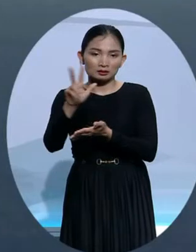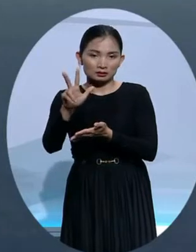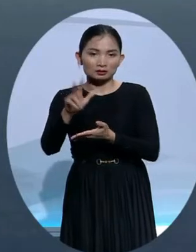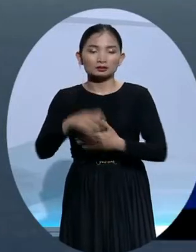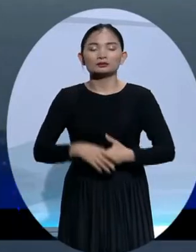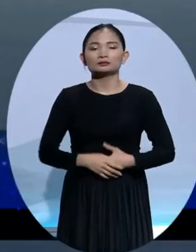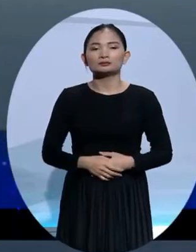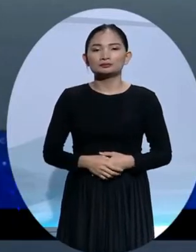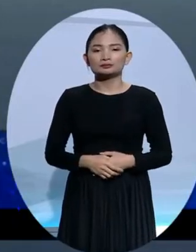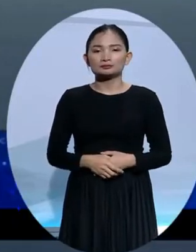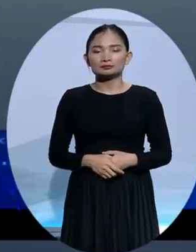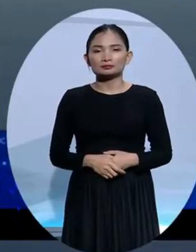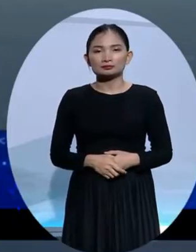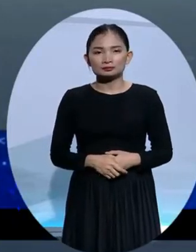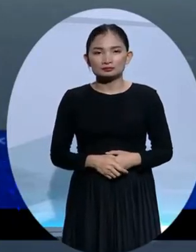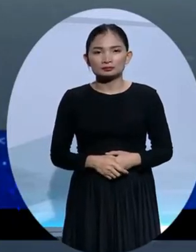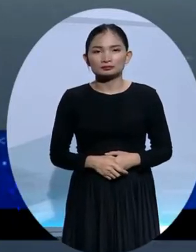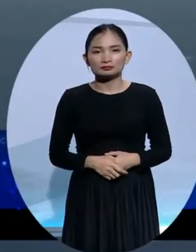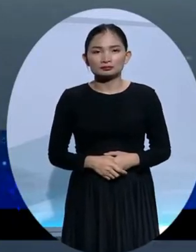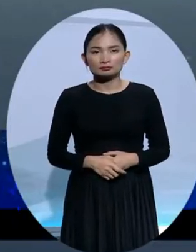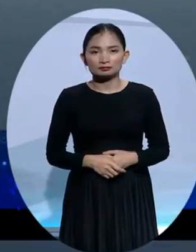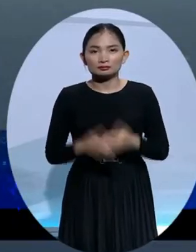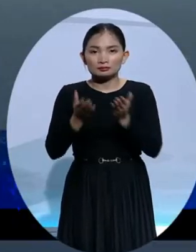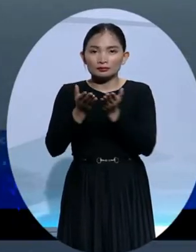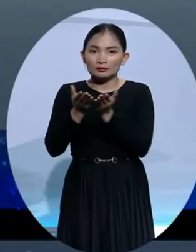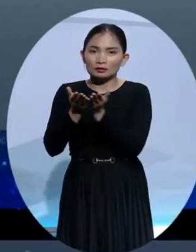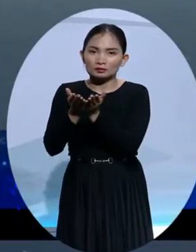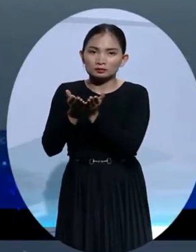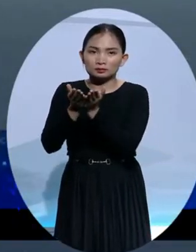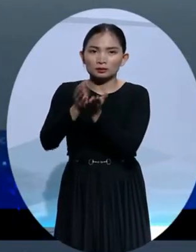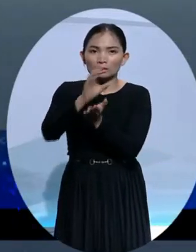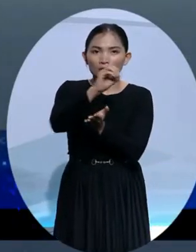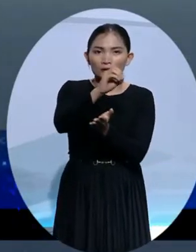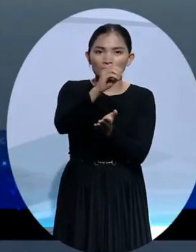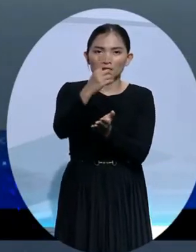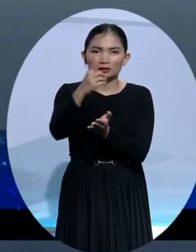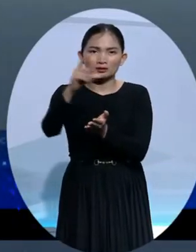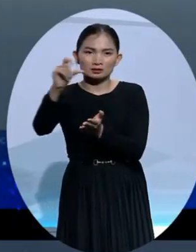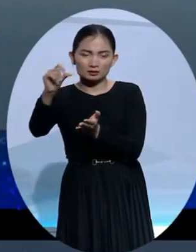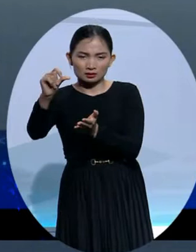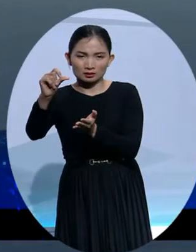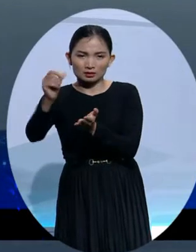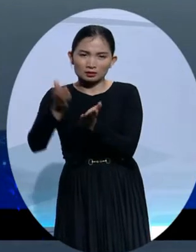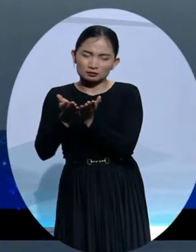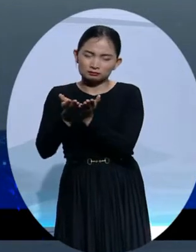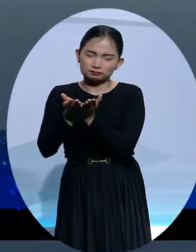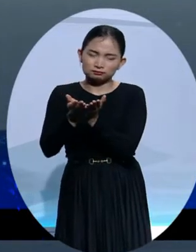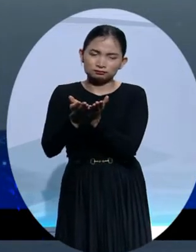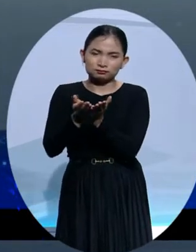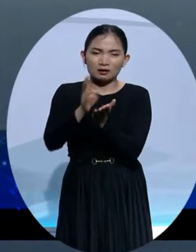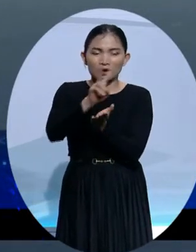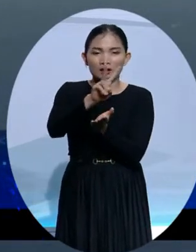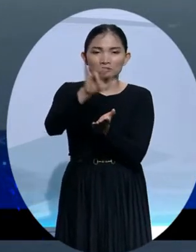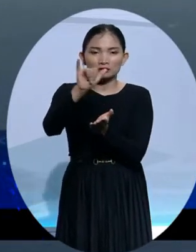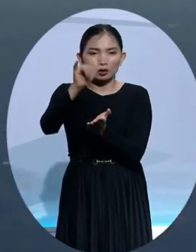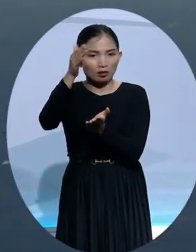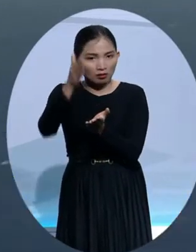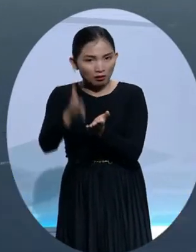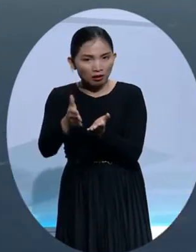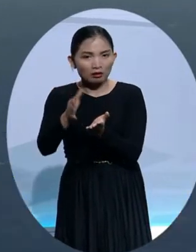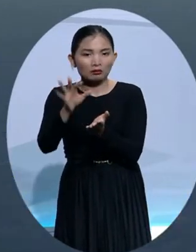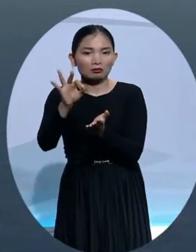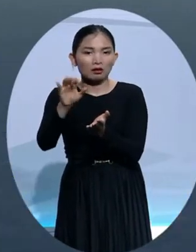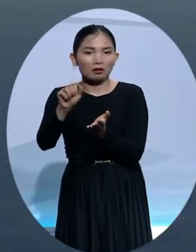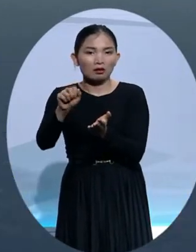Tàu Rasuni mang cờ Sierion đã đợi cảng Odessa của Ukraine hôm 1 tháng 8, chở theo 26.000 tấn ngô. Sau quá trình kiểm tra